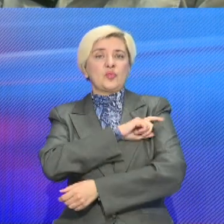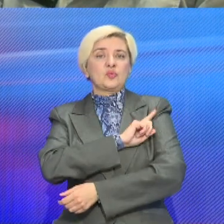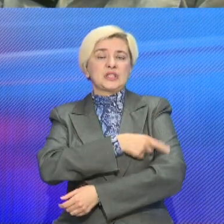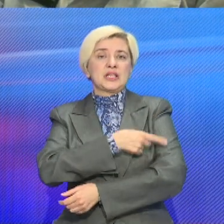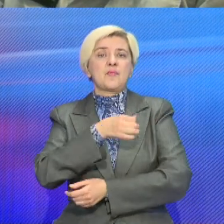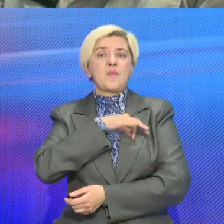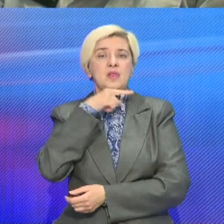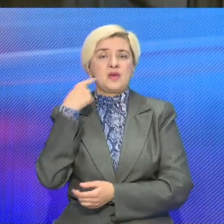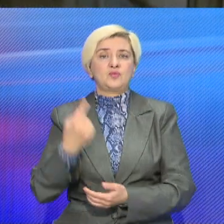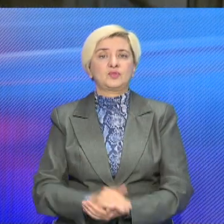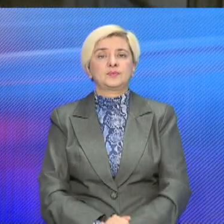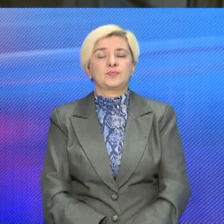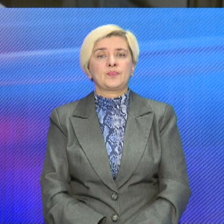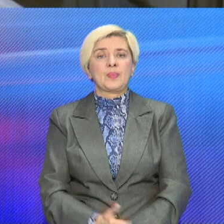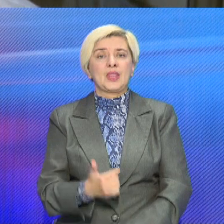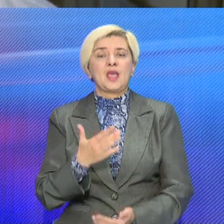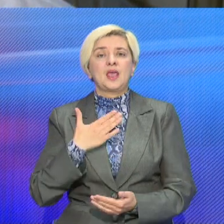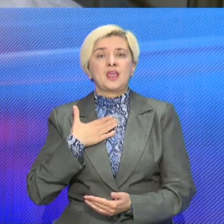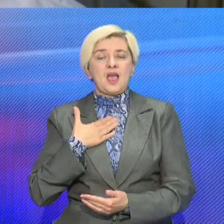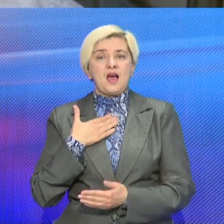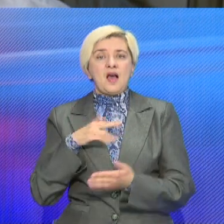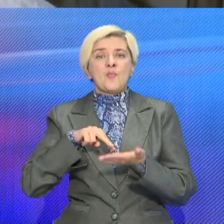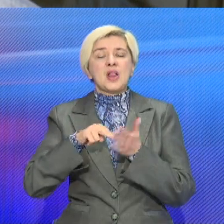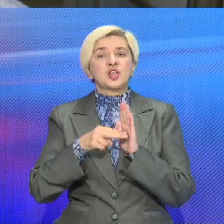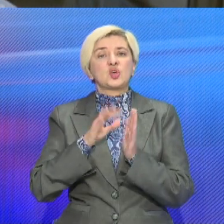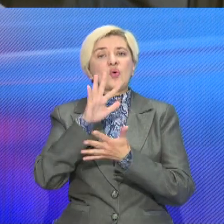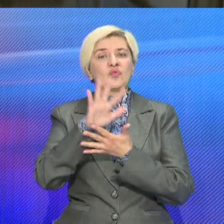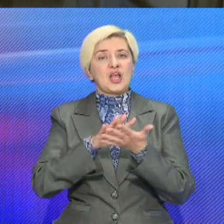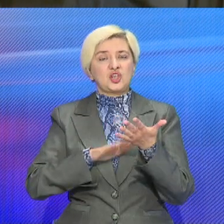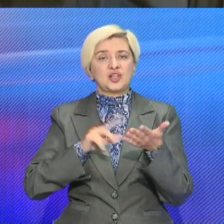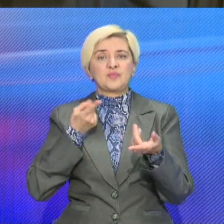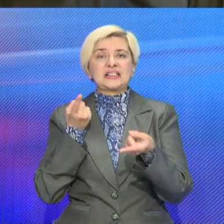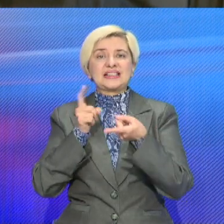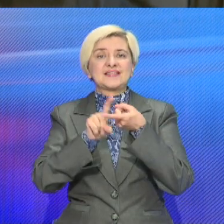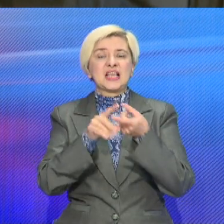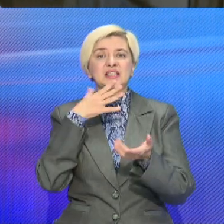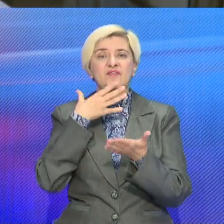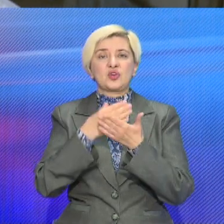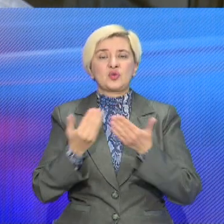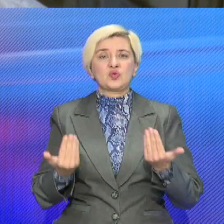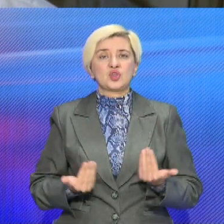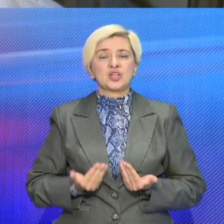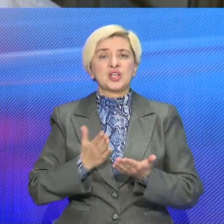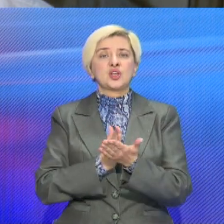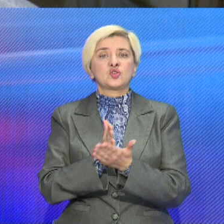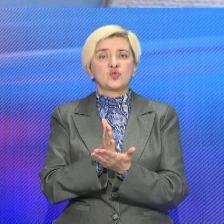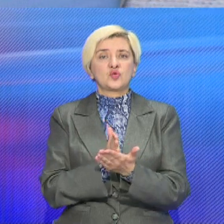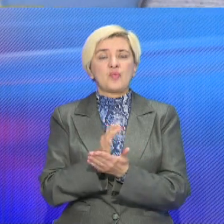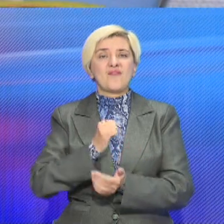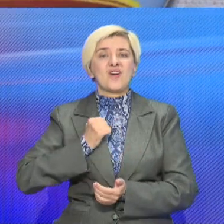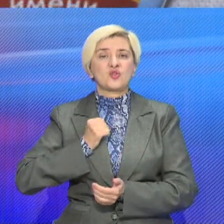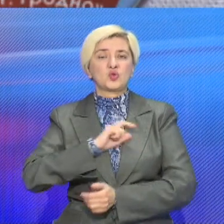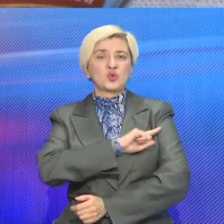Беларусі. Я планирую в дальнейшем связать свою жизнь с службой в вооруженных силах.